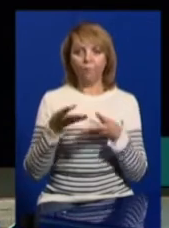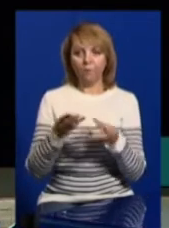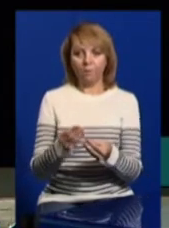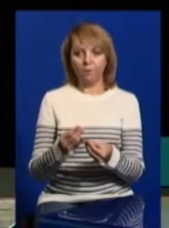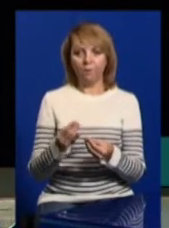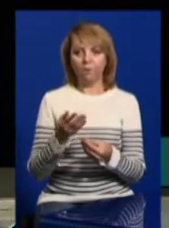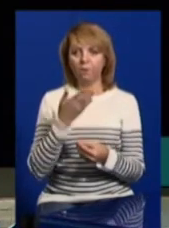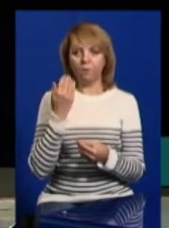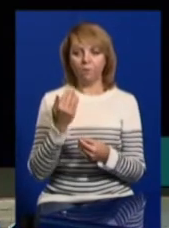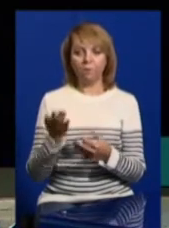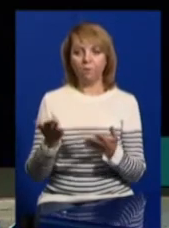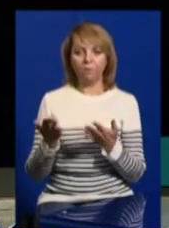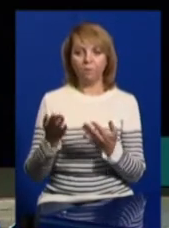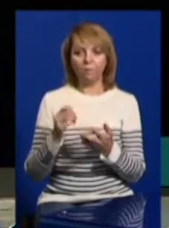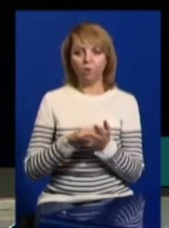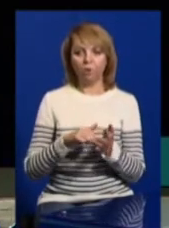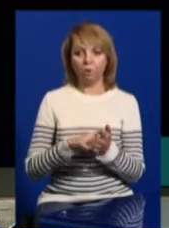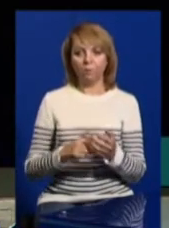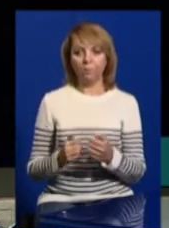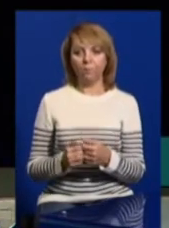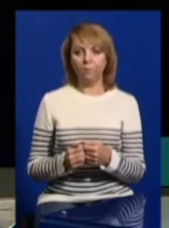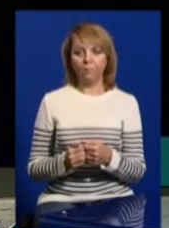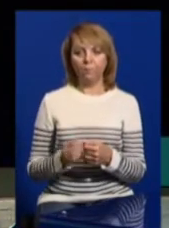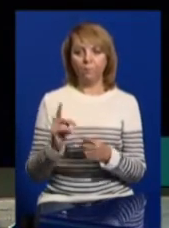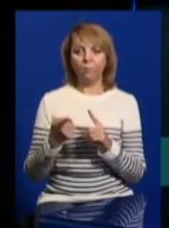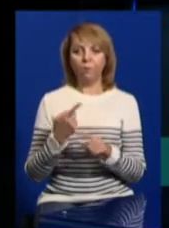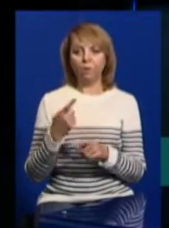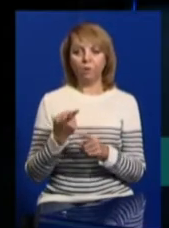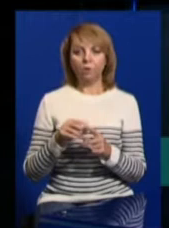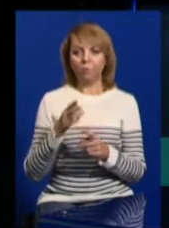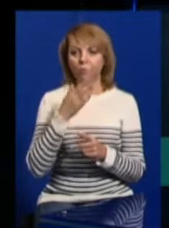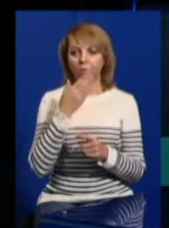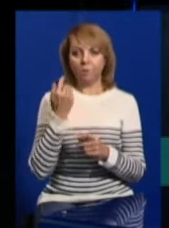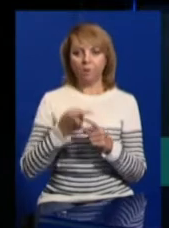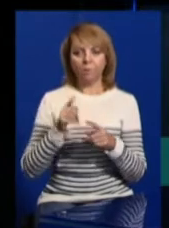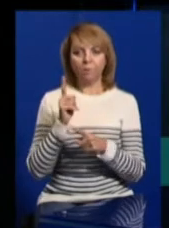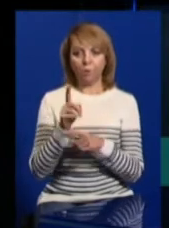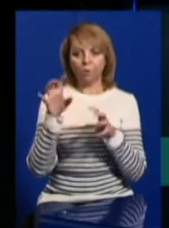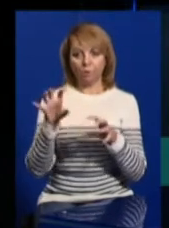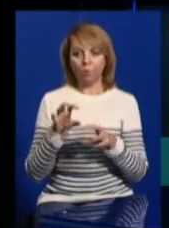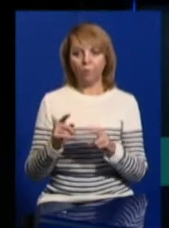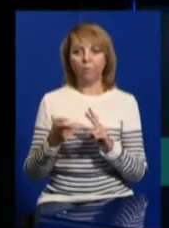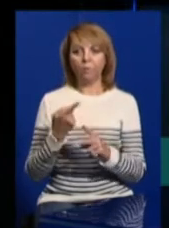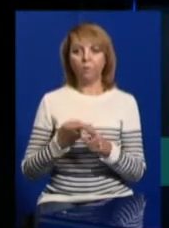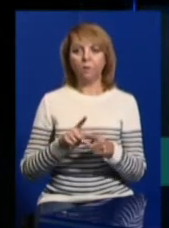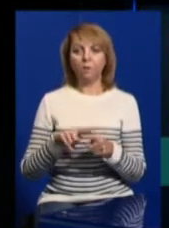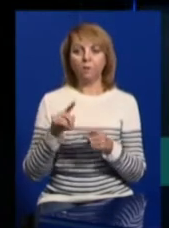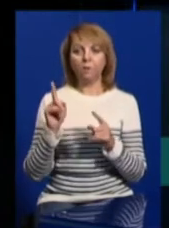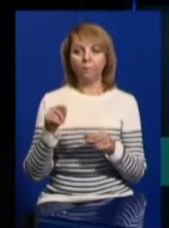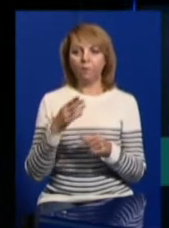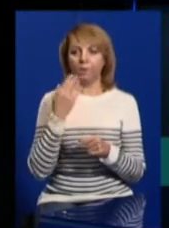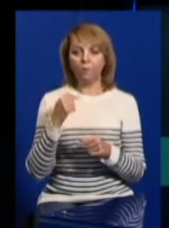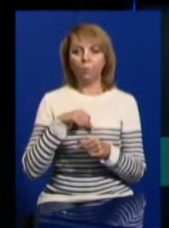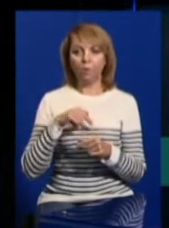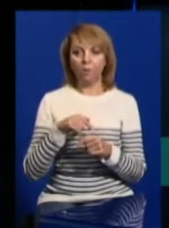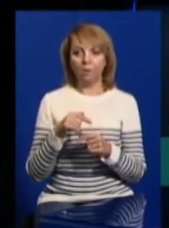і навіть немає жодних для того причин. По-перше, для цього немає, це заборонено законом, а по-друге, у них навіть моральних